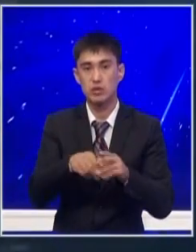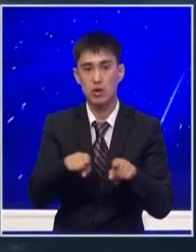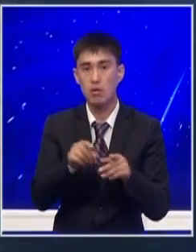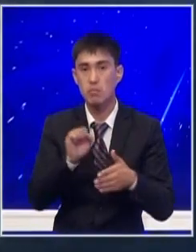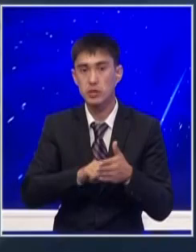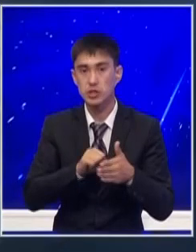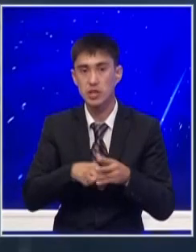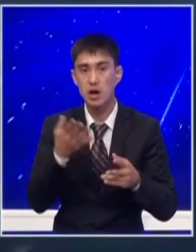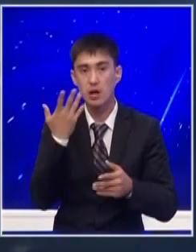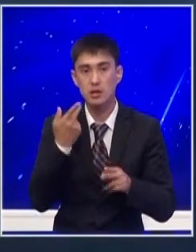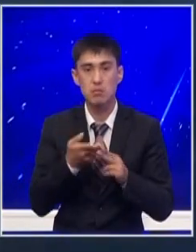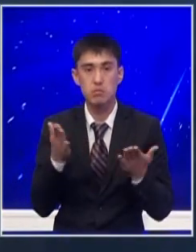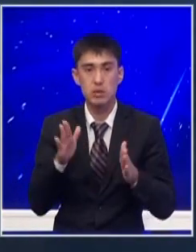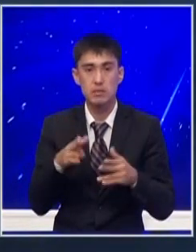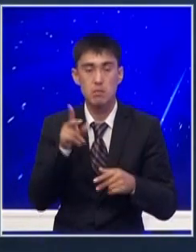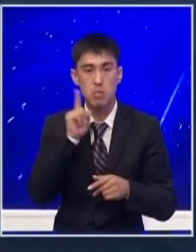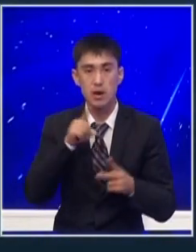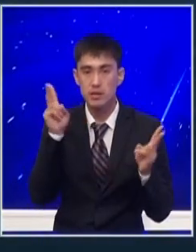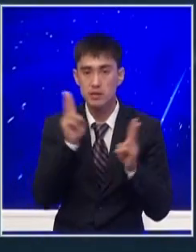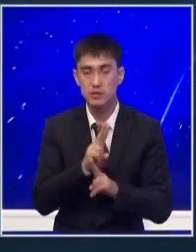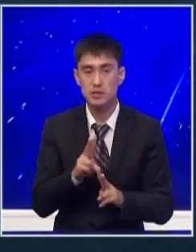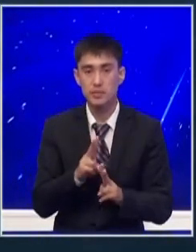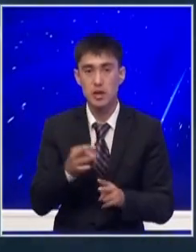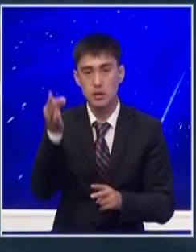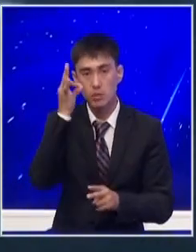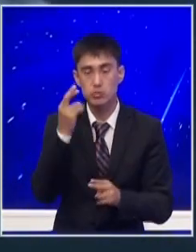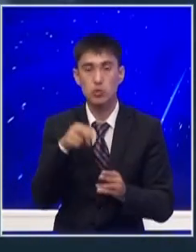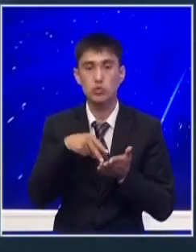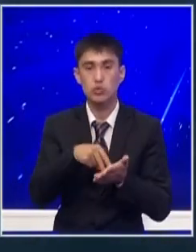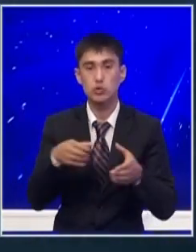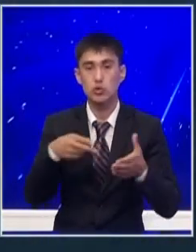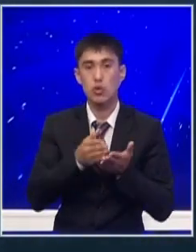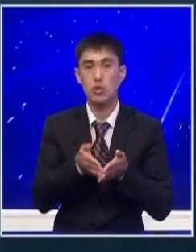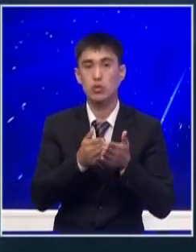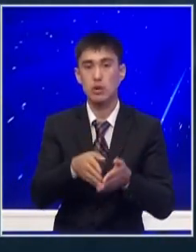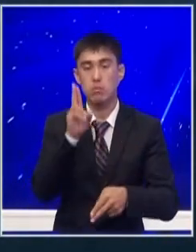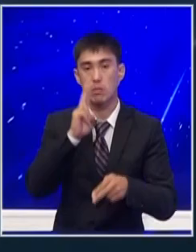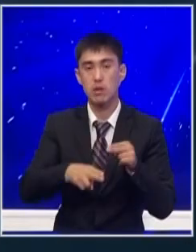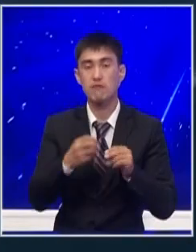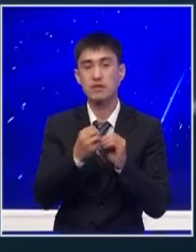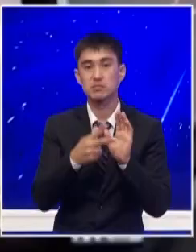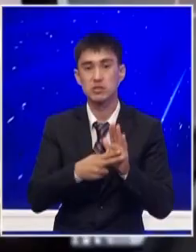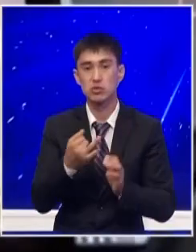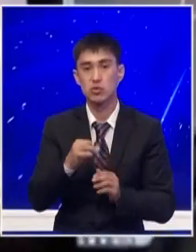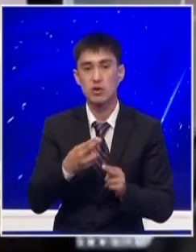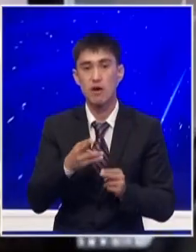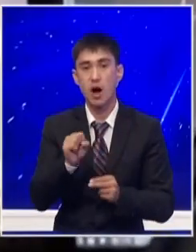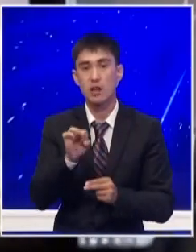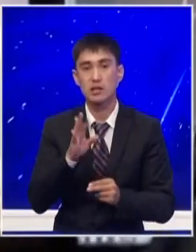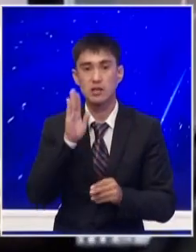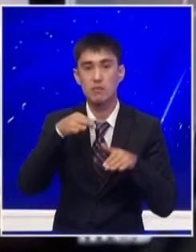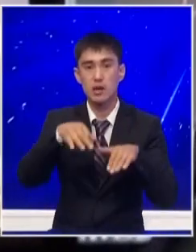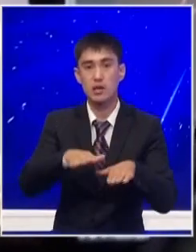какой причине и когда это произошло, пока неизвестно. Напомним, туристическая лодка пропала 18 июня в Атлантическом